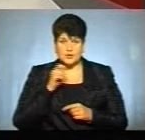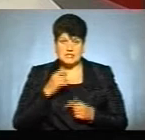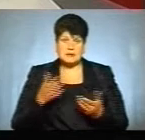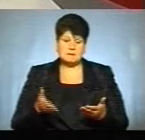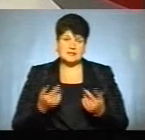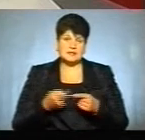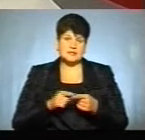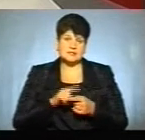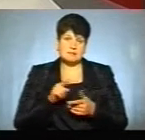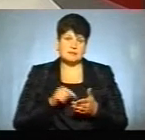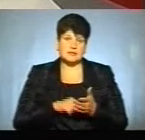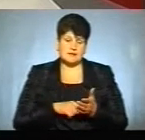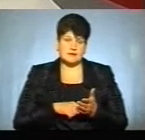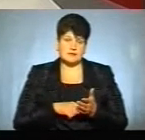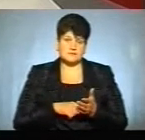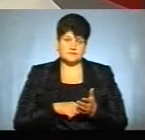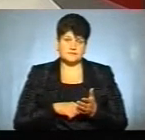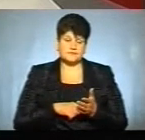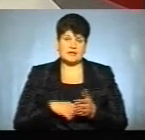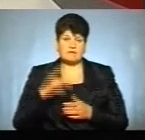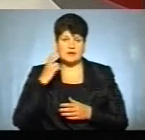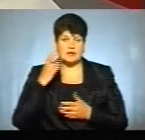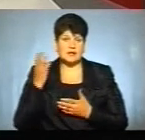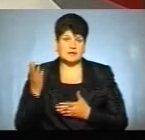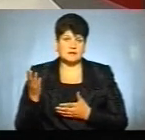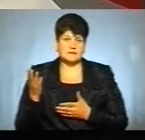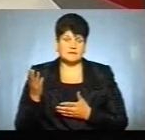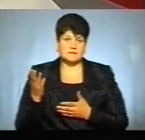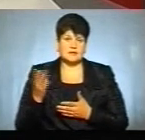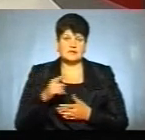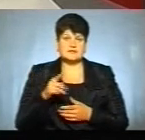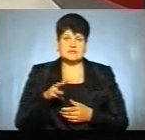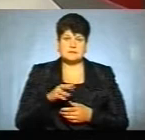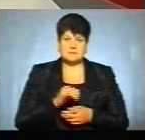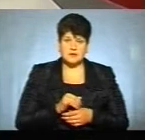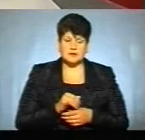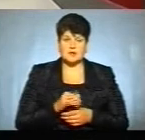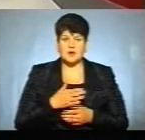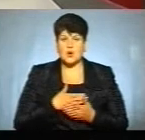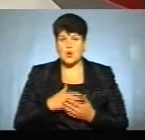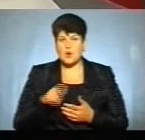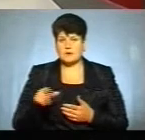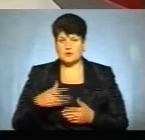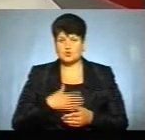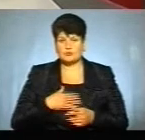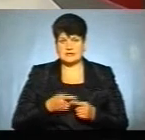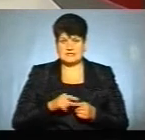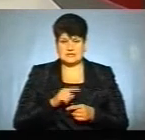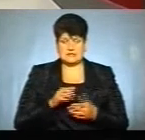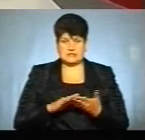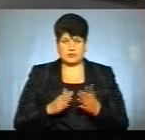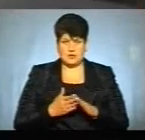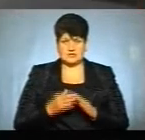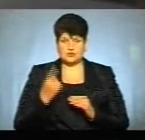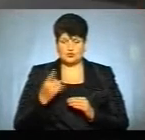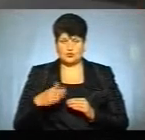питання, наскільки воно в Києві, засоби масової інформації, громадяни стурбовані цією ситуацією. Це з одного